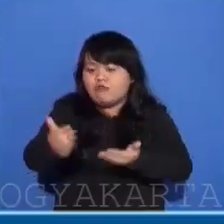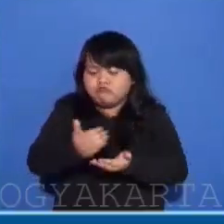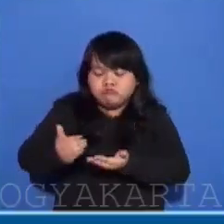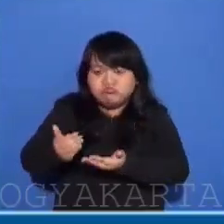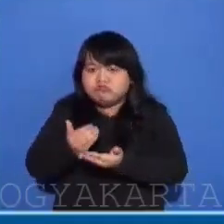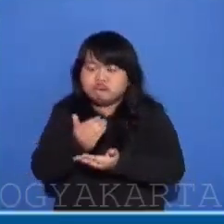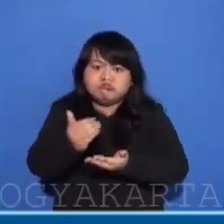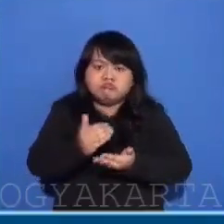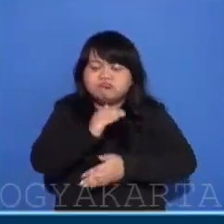nambah wulu wektuning keluarga